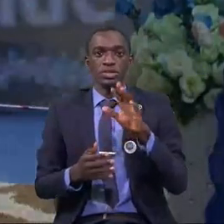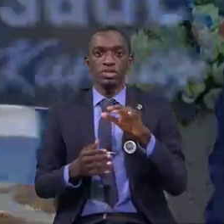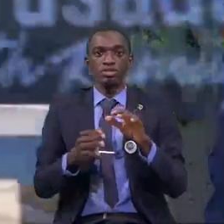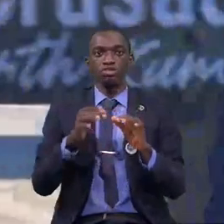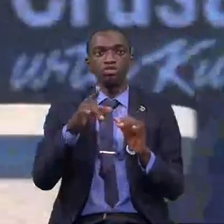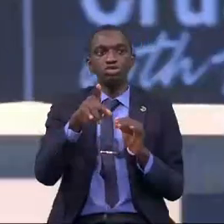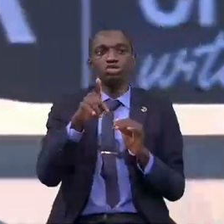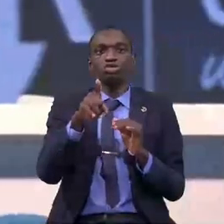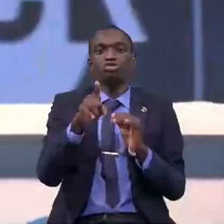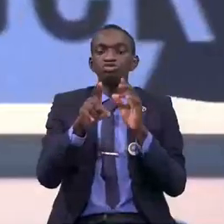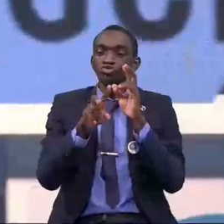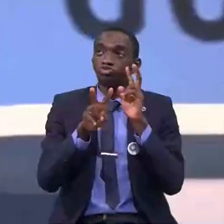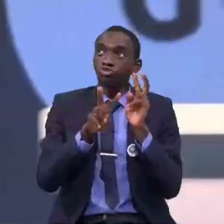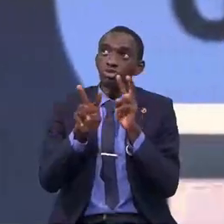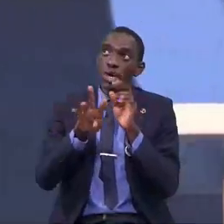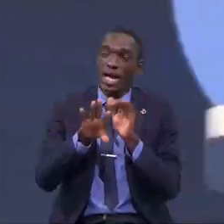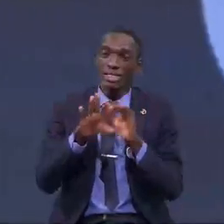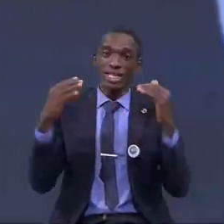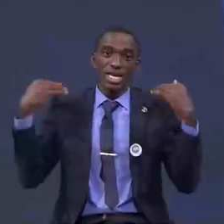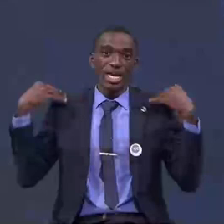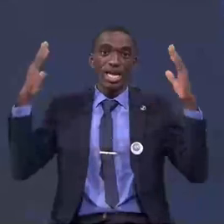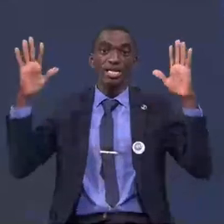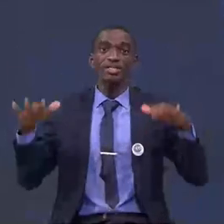Quand tu fais, tu vois les anges.